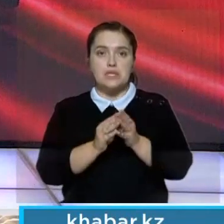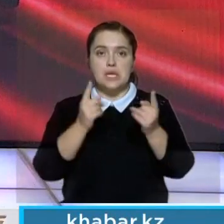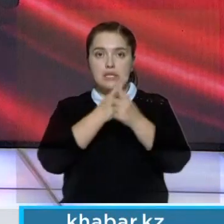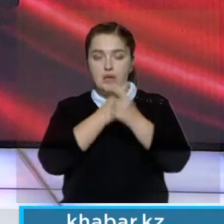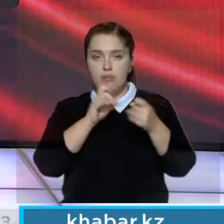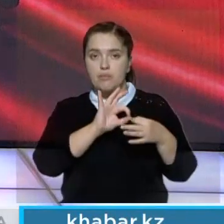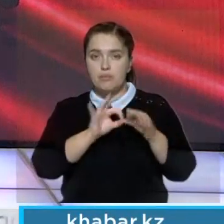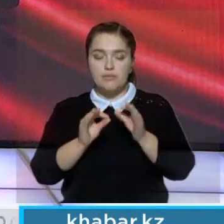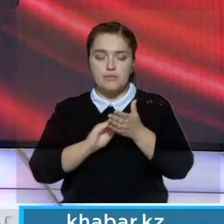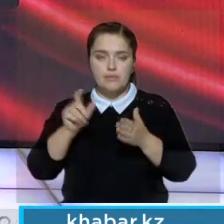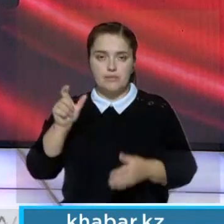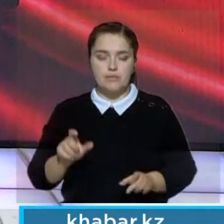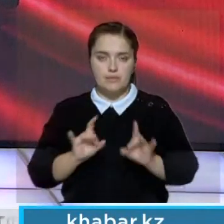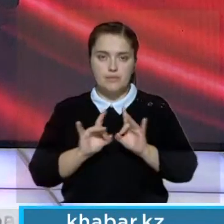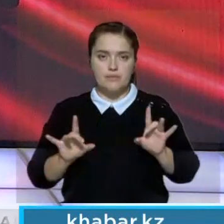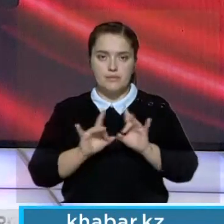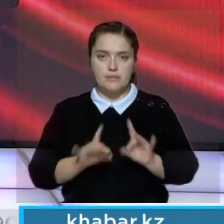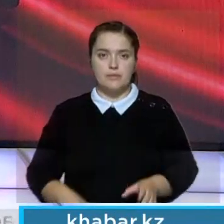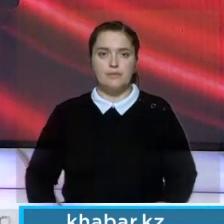заявление. Подробности у Динары Абдировой.